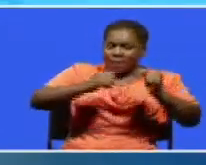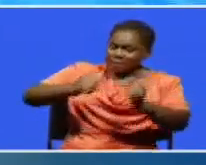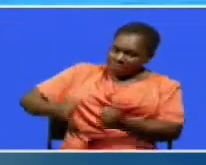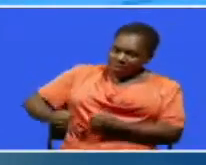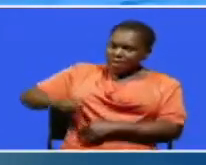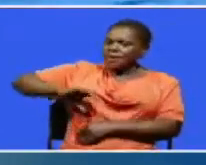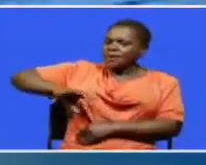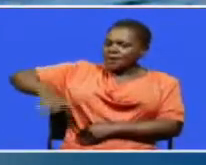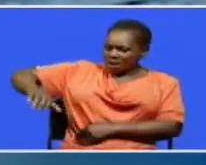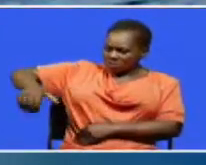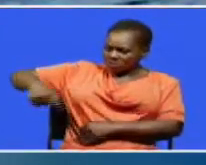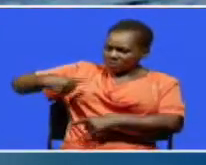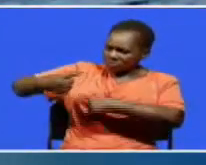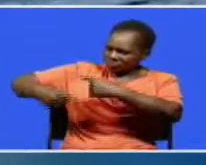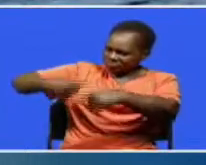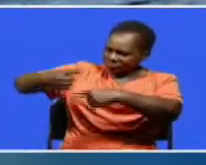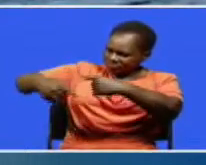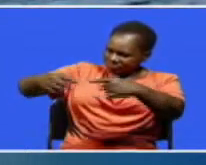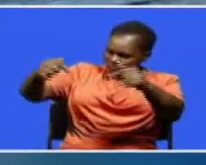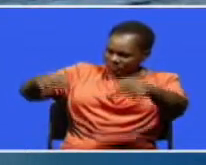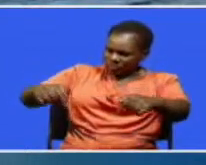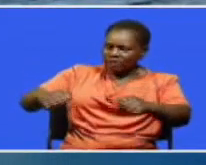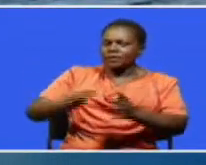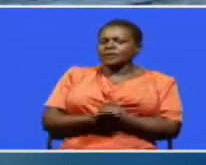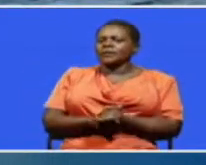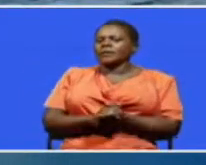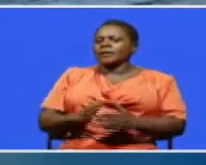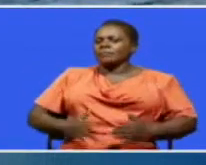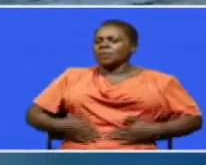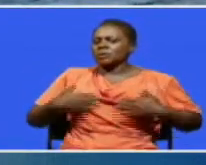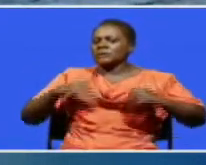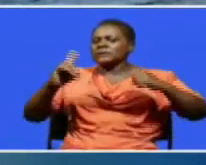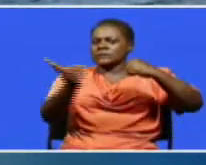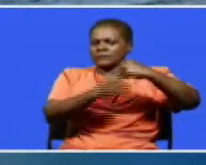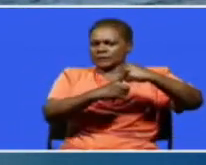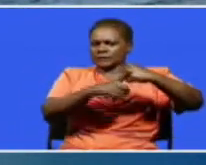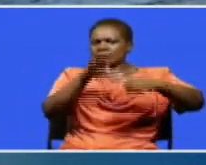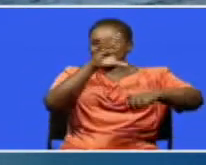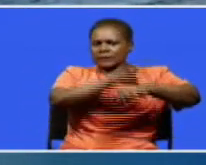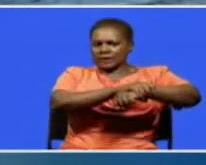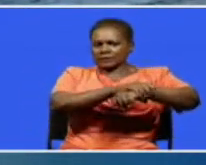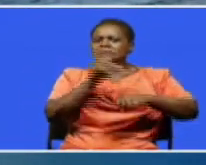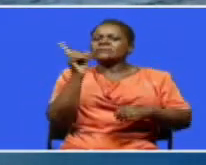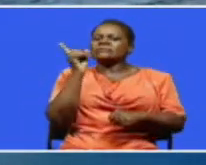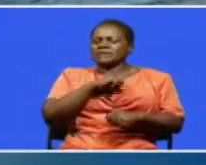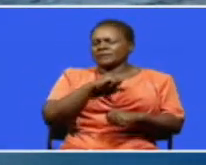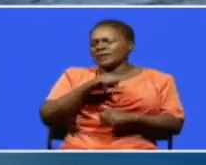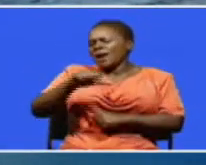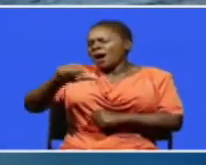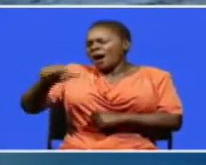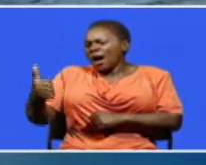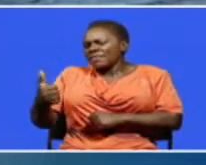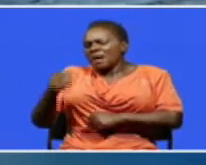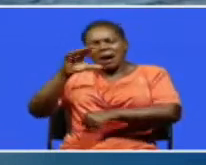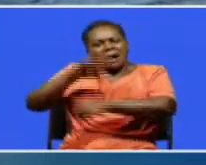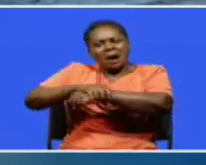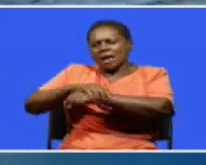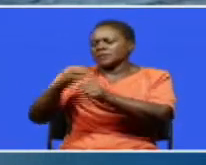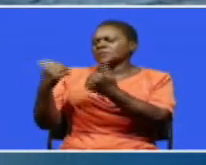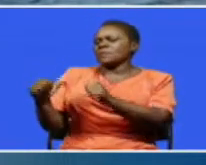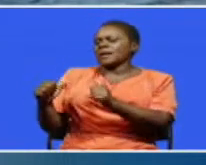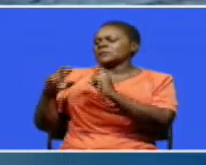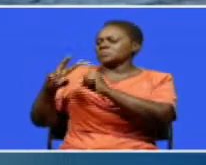kaunti ya Homa Bay iliendelea hii leo, huku miili sita ikiweza kuopolewa, huku mingine ikiwa bado